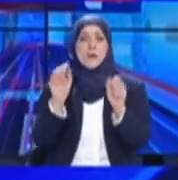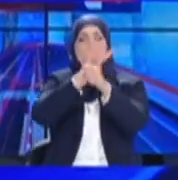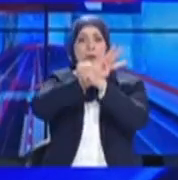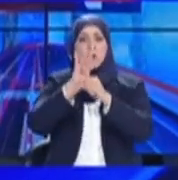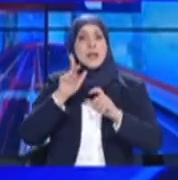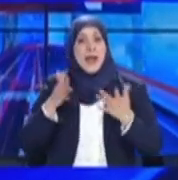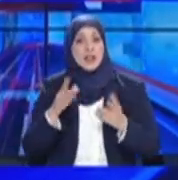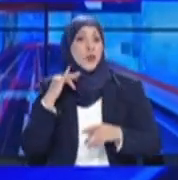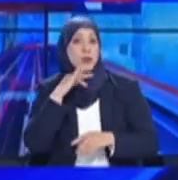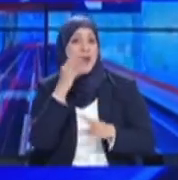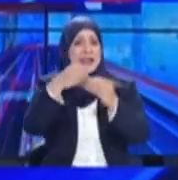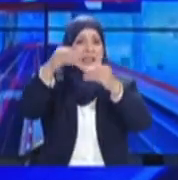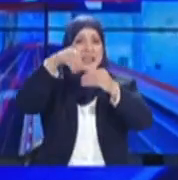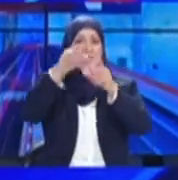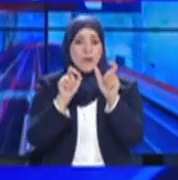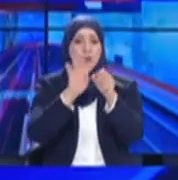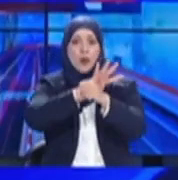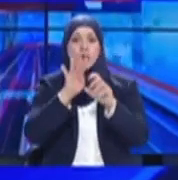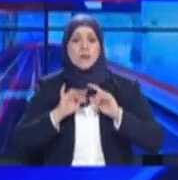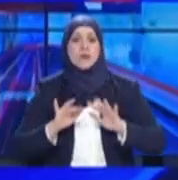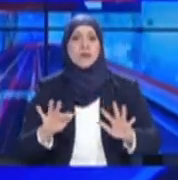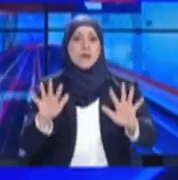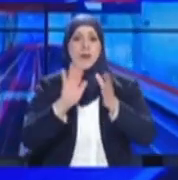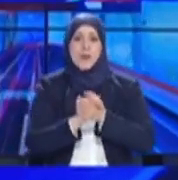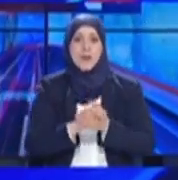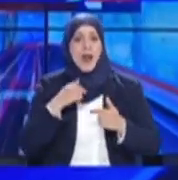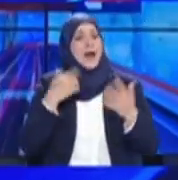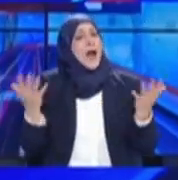في المجالس البلديه ولكن